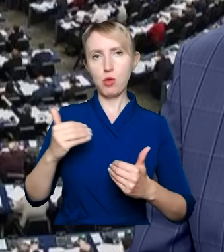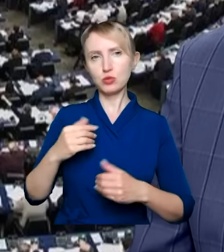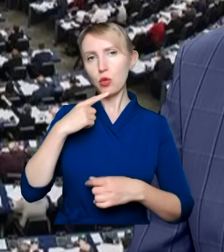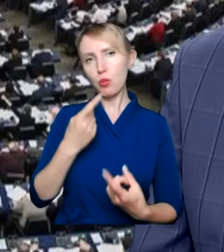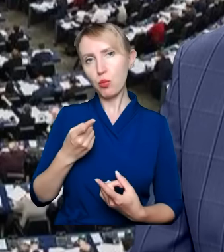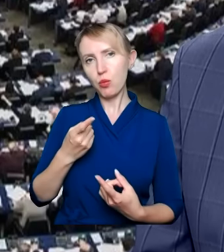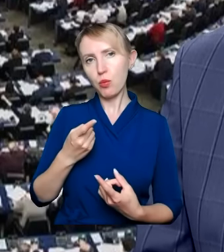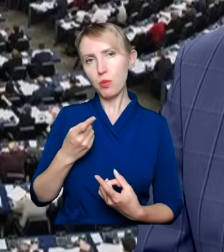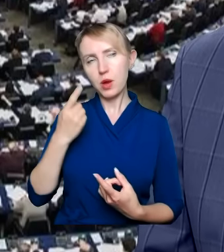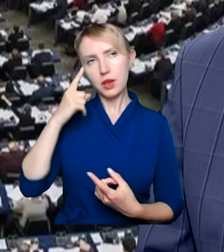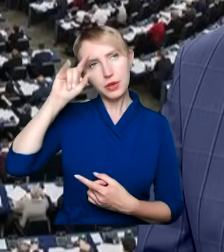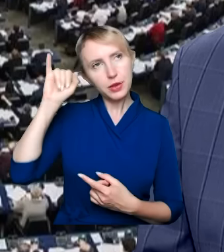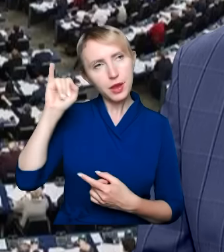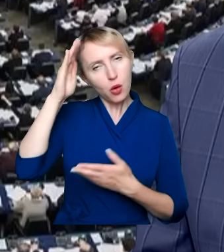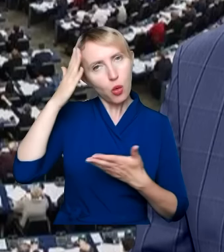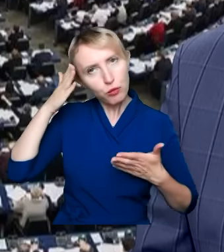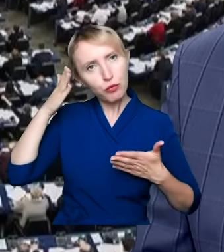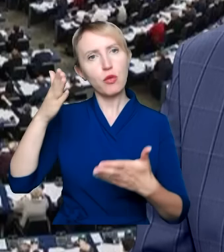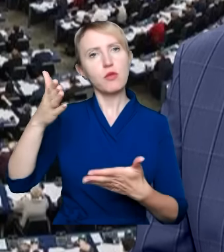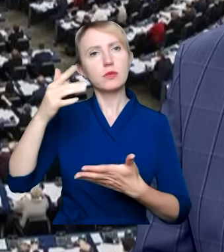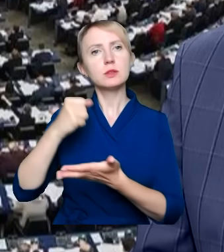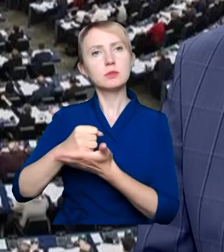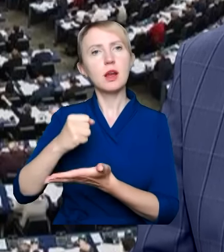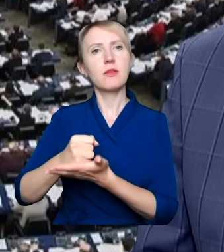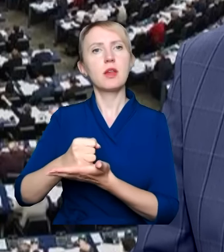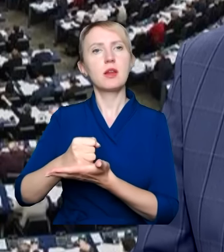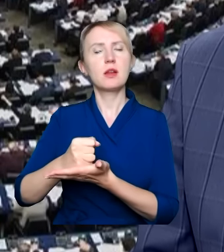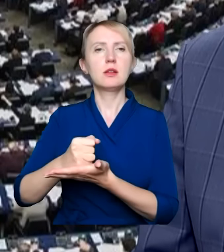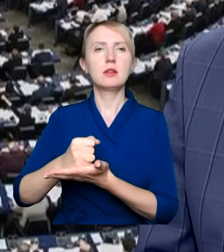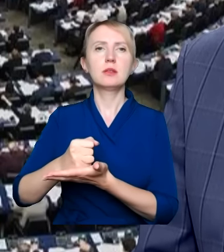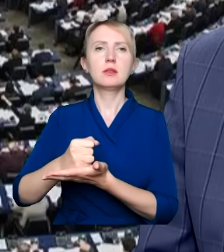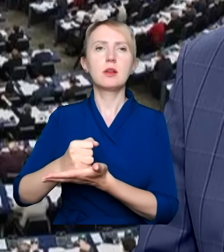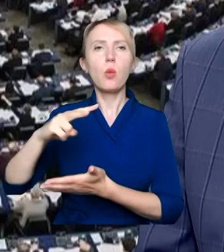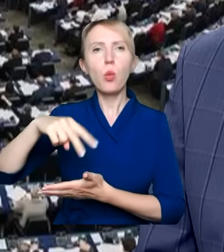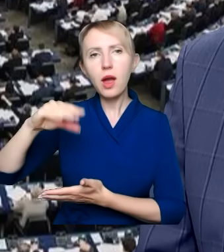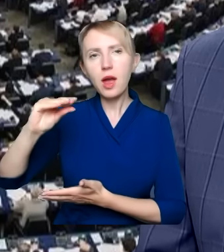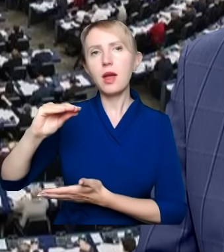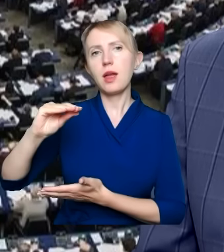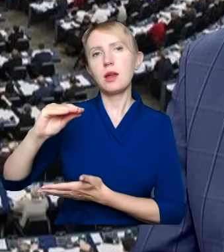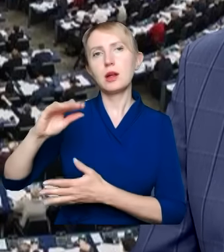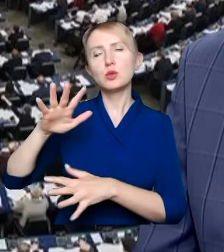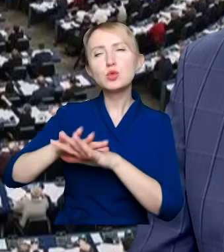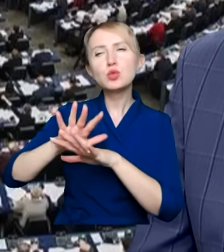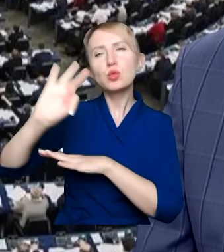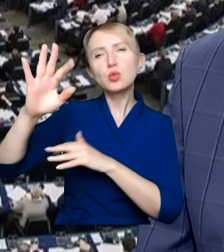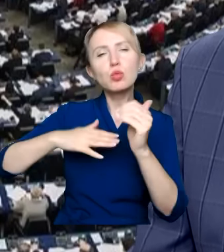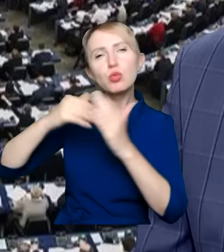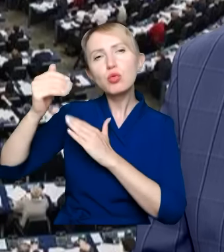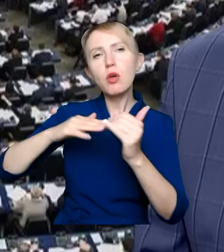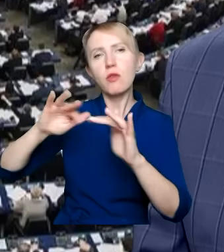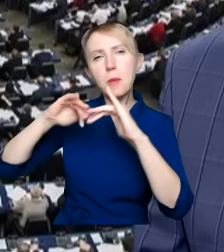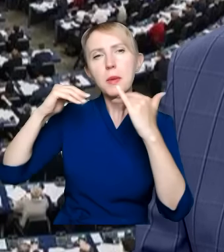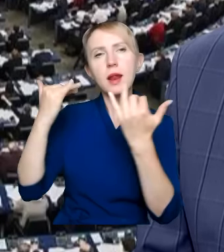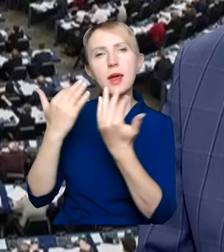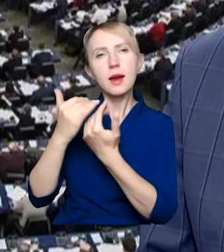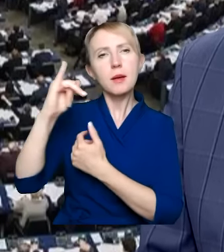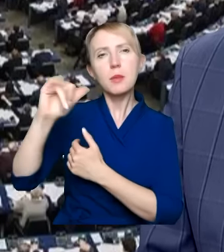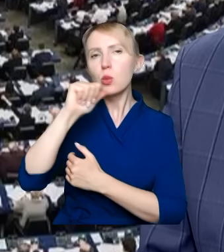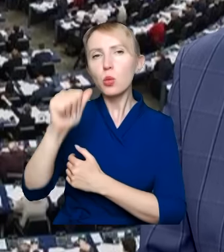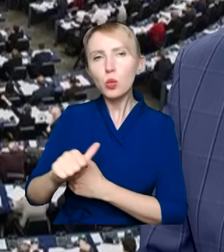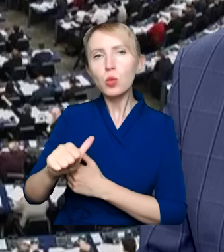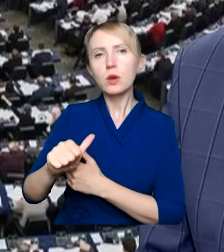ideowo zaangażowane w kwestie Unii Europejskiej struktur Unii Europejskiej a właściwie takie które odpowiadają